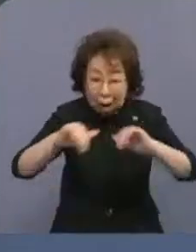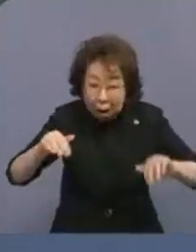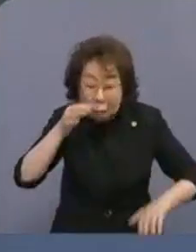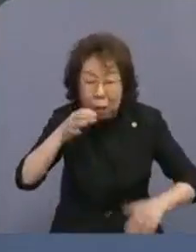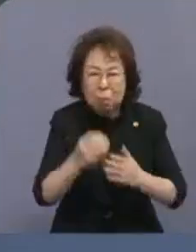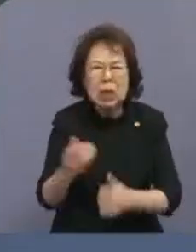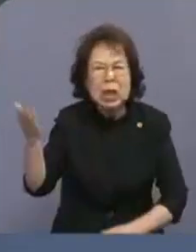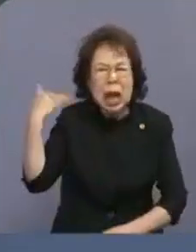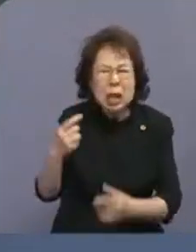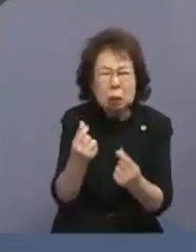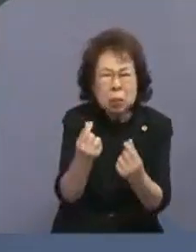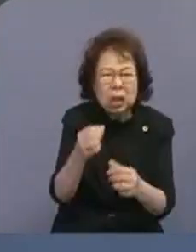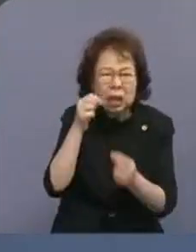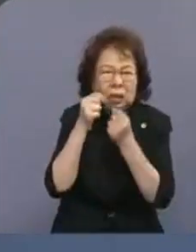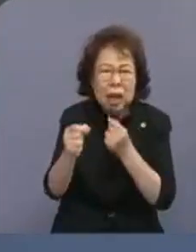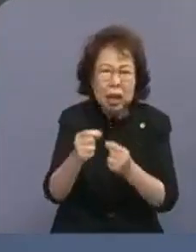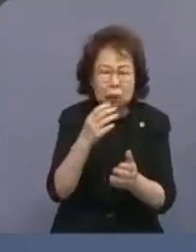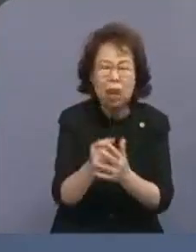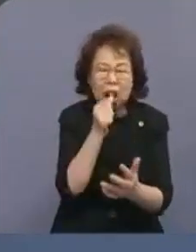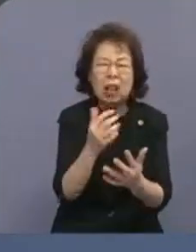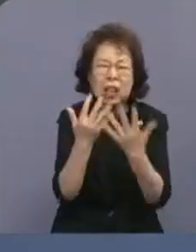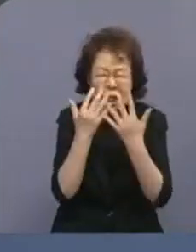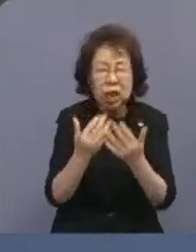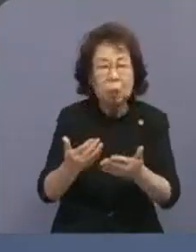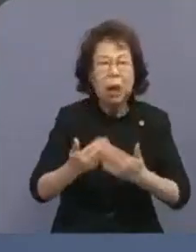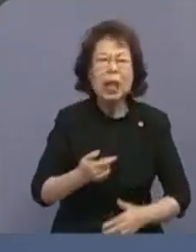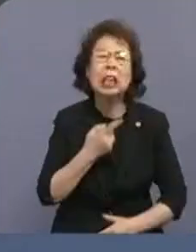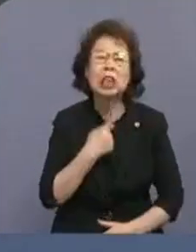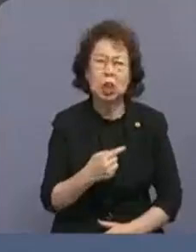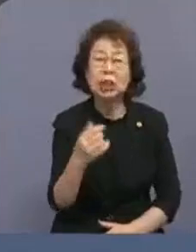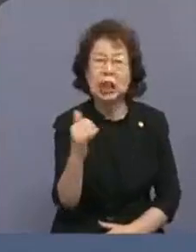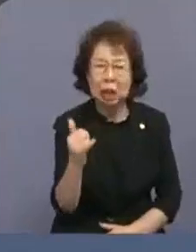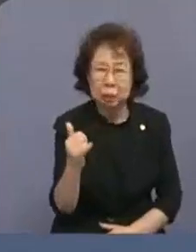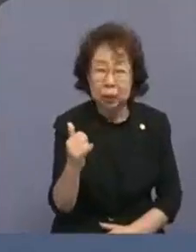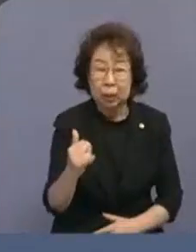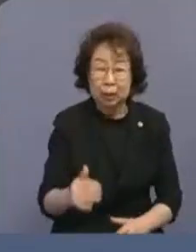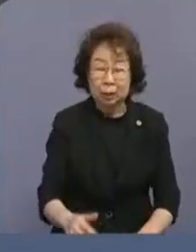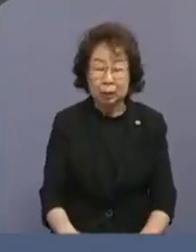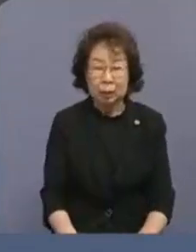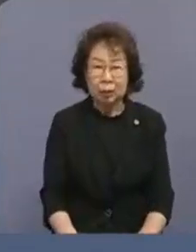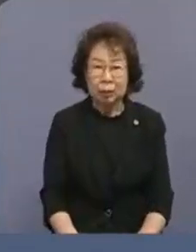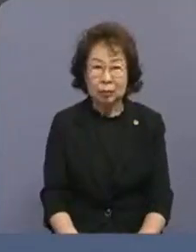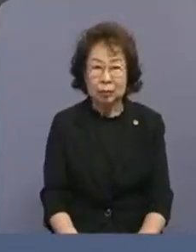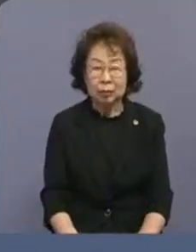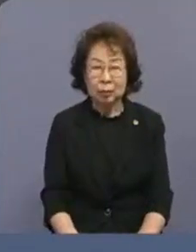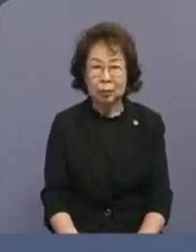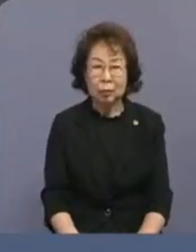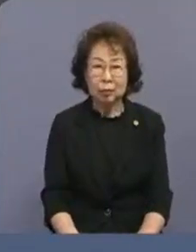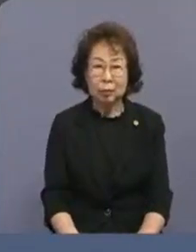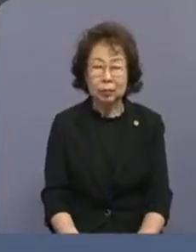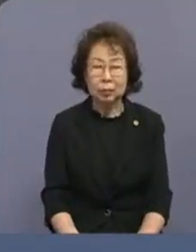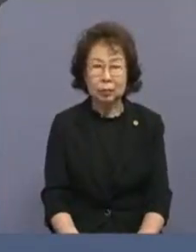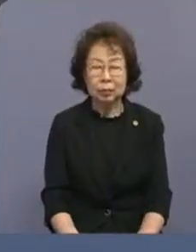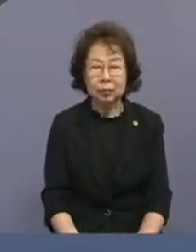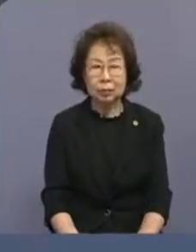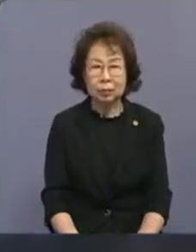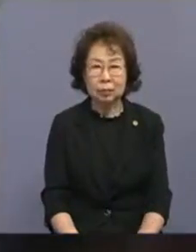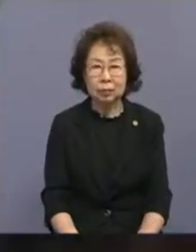예전에도 비슷한 사기 행각을 벌여 징역형을 선고받았던 것으로 드러났습니다 보도에 채비지 기자입니다